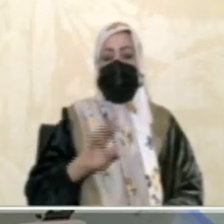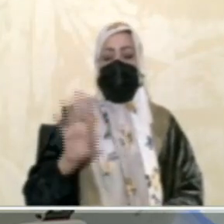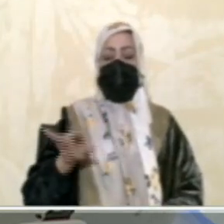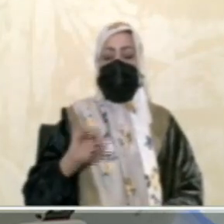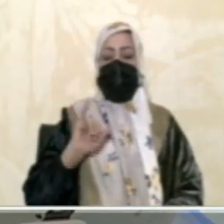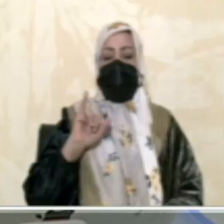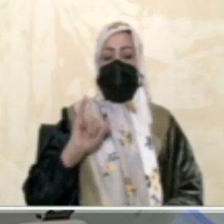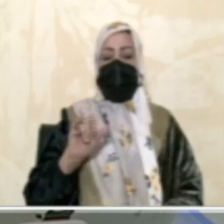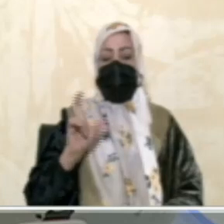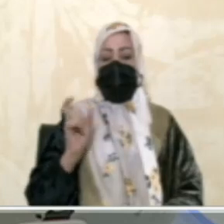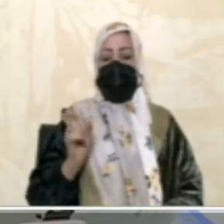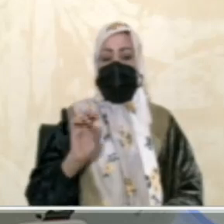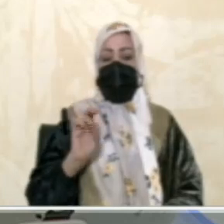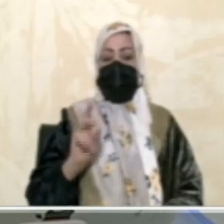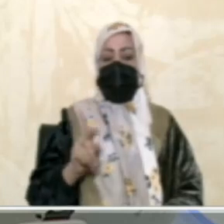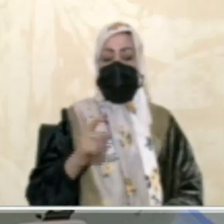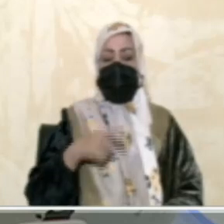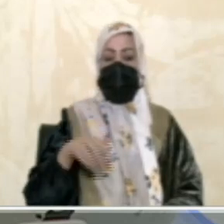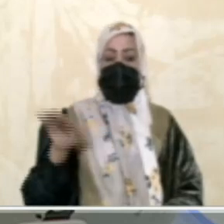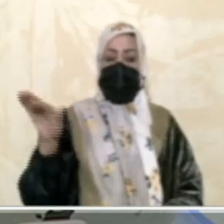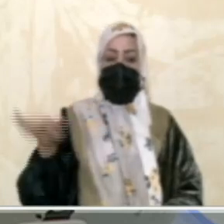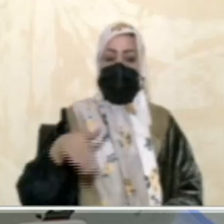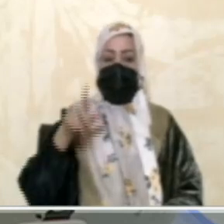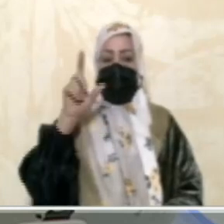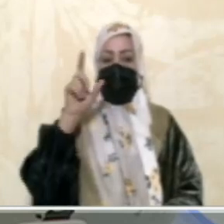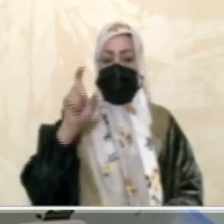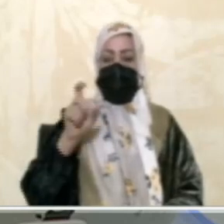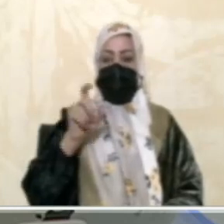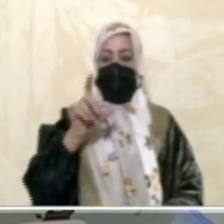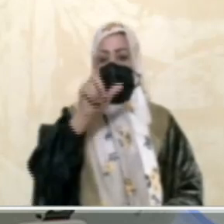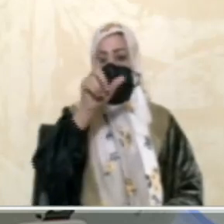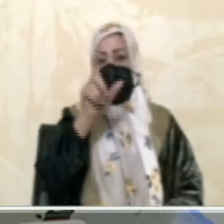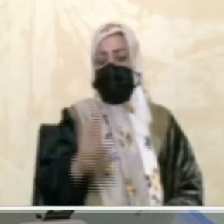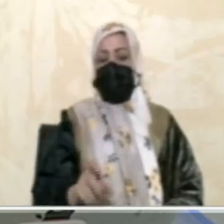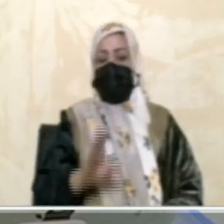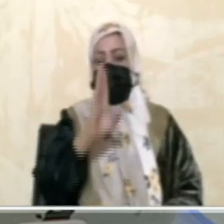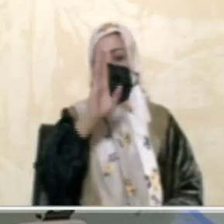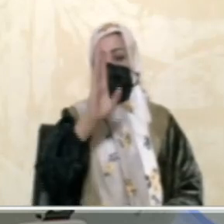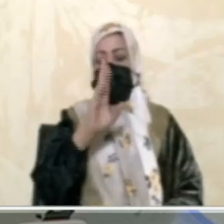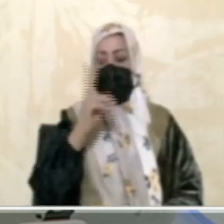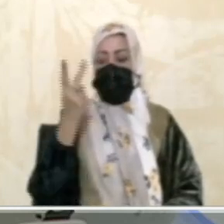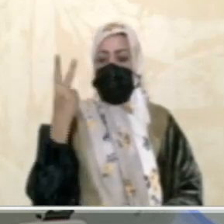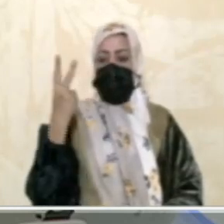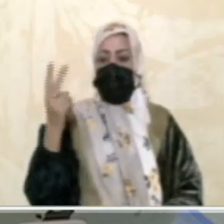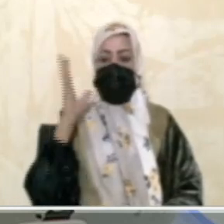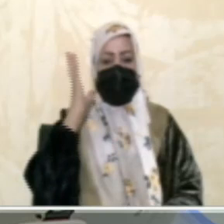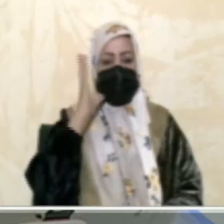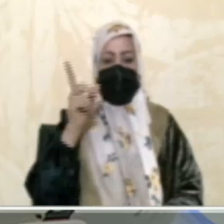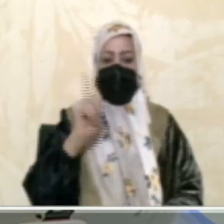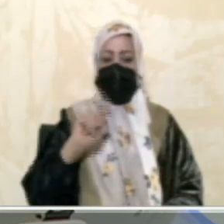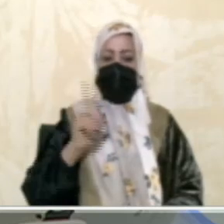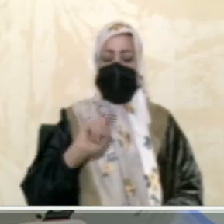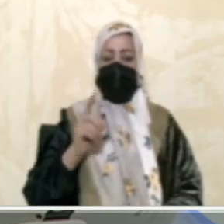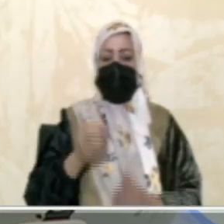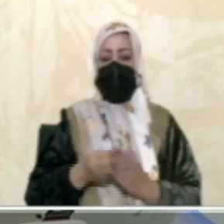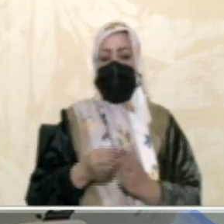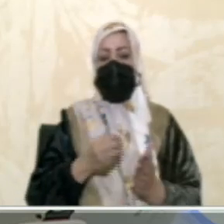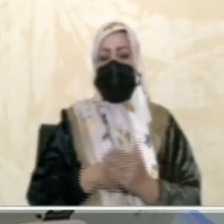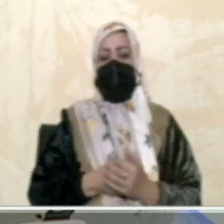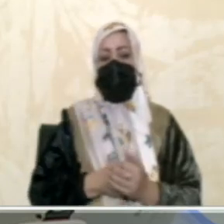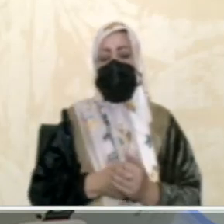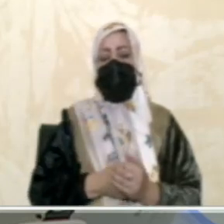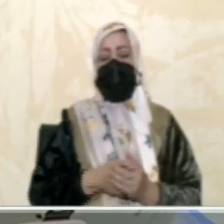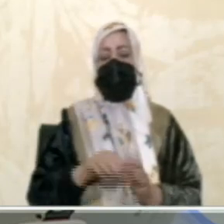المسجد والامام على المنبر فلا تصلي تحيه المسجد هذا وقت مني عنه ولكن لو صلى احد الناس